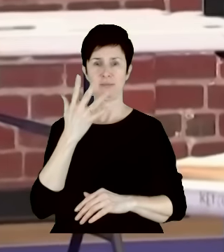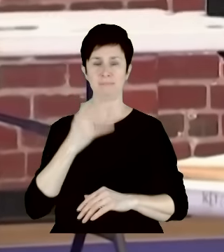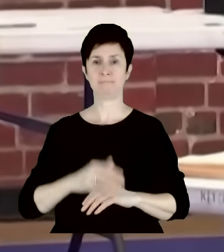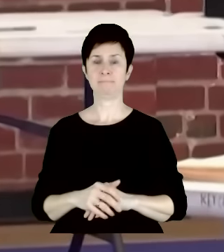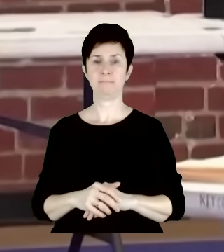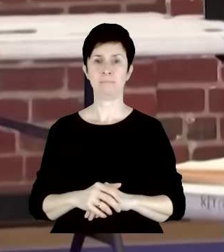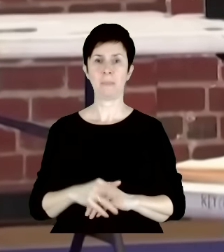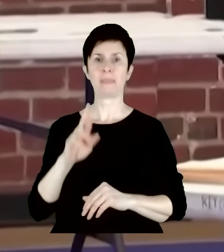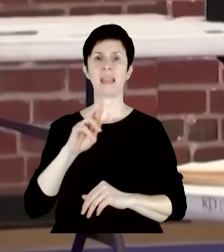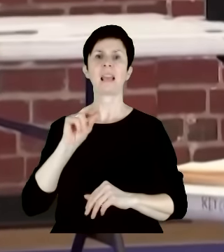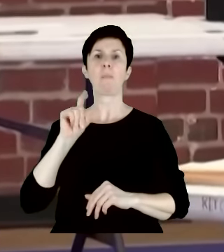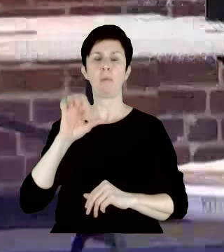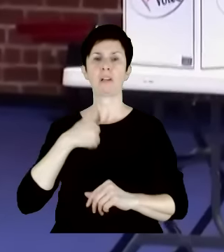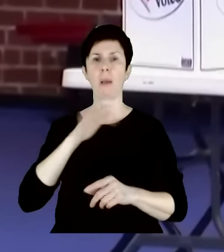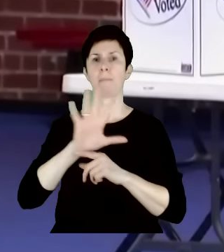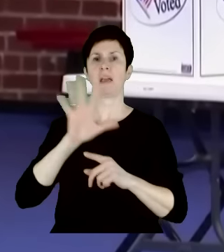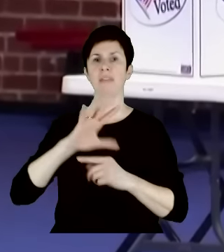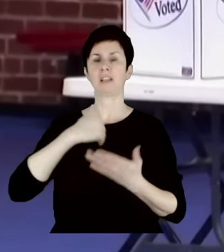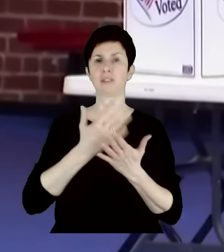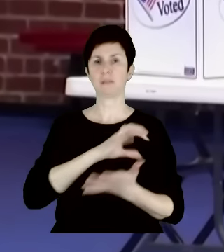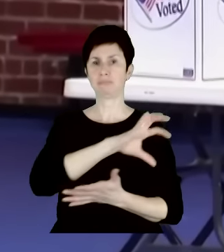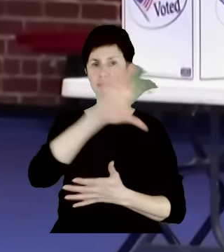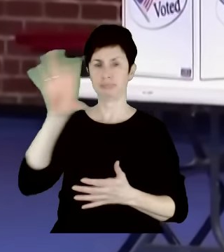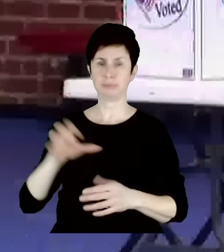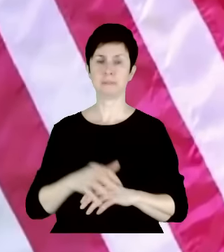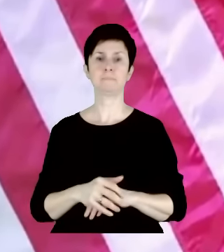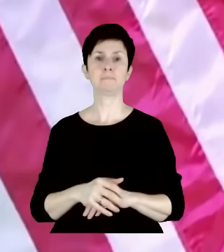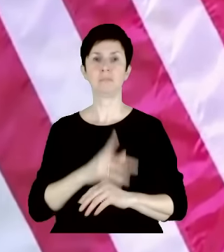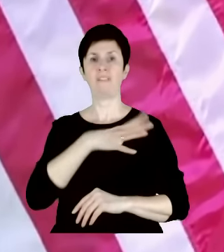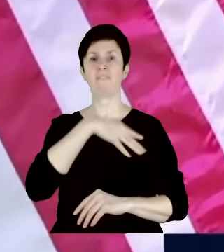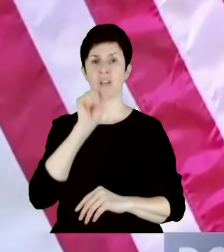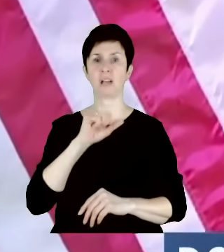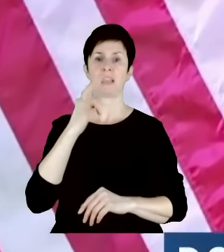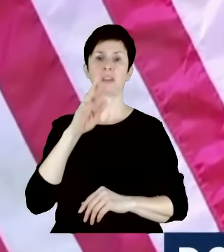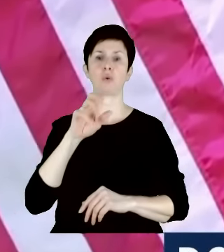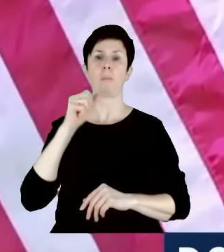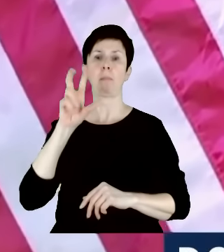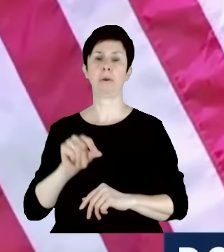Republikanie głosowali w 15 stanach, w 12 rozstrzygniętych prawyborach wygrał Donald Trump.